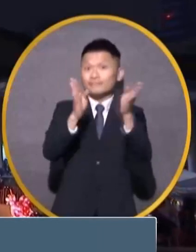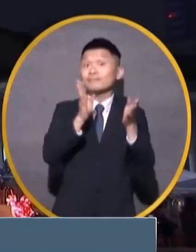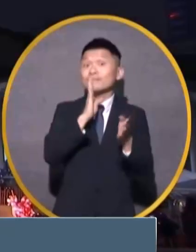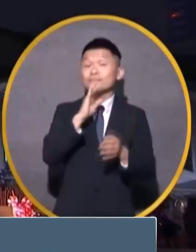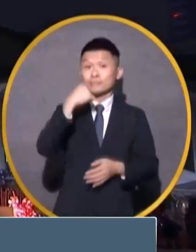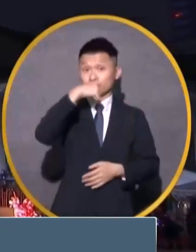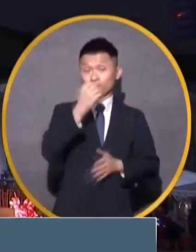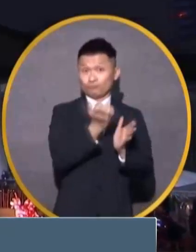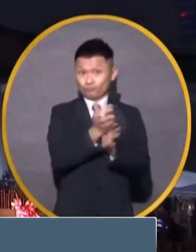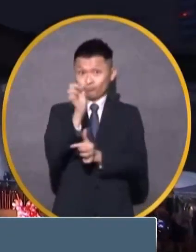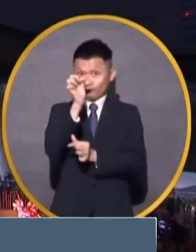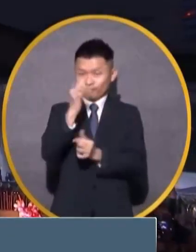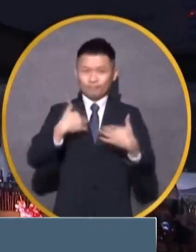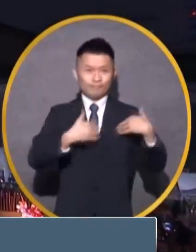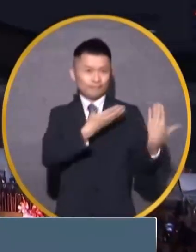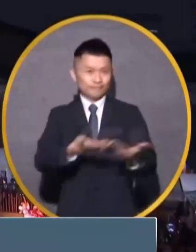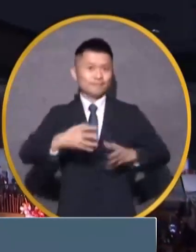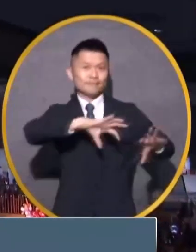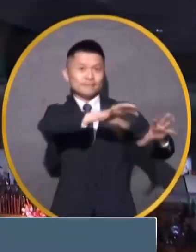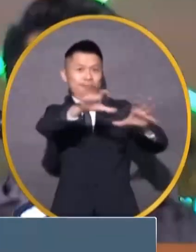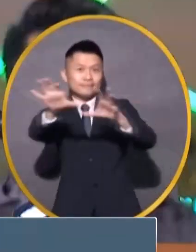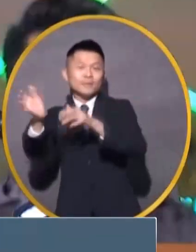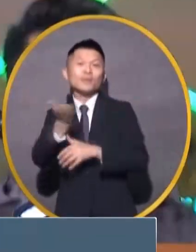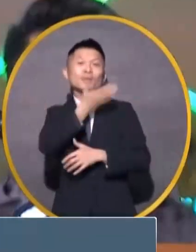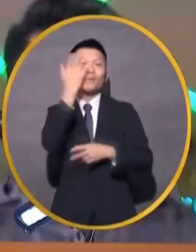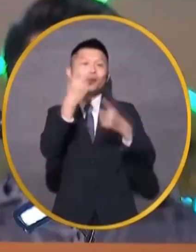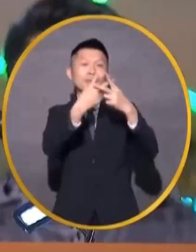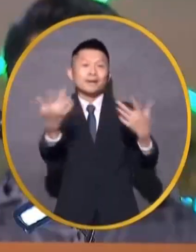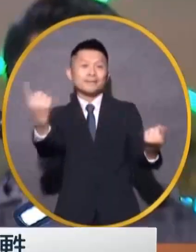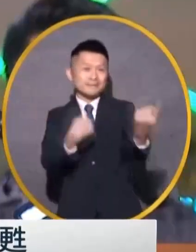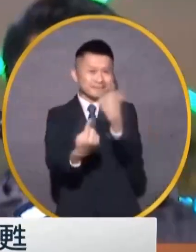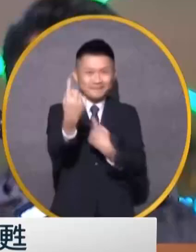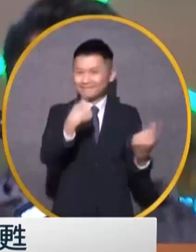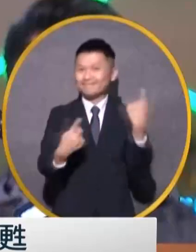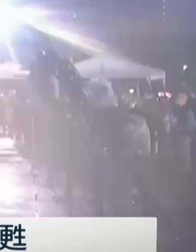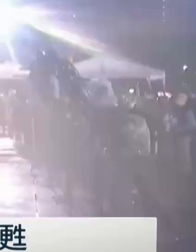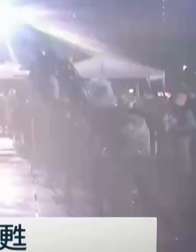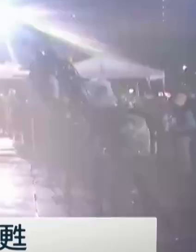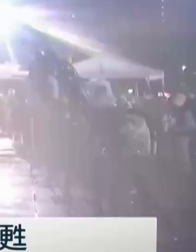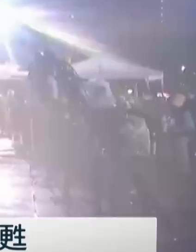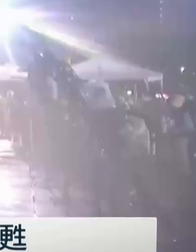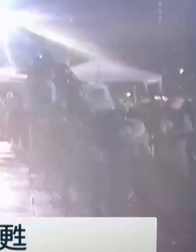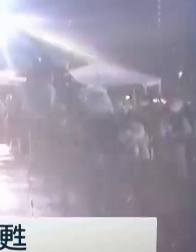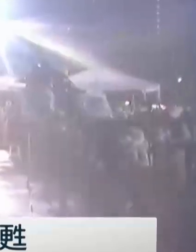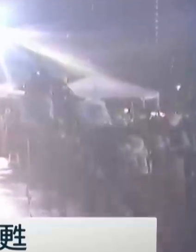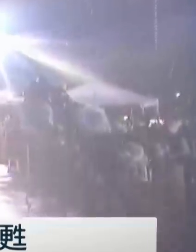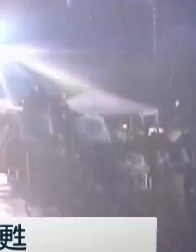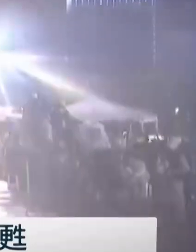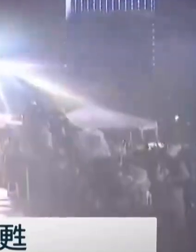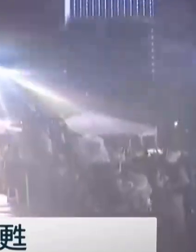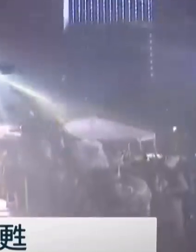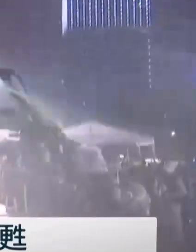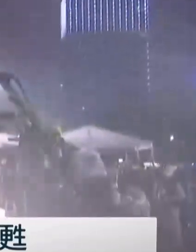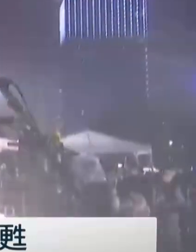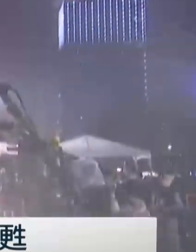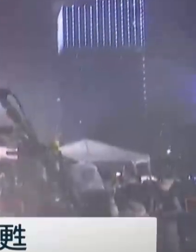好准备，欢迎全世界的旅客来到台湾。 疫后生活转捩点，准备迎接各国旅客。行政院